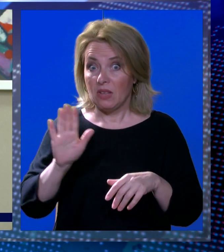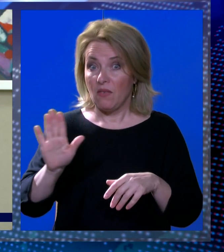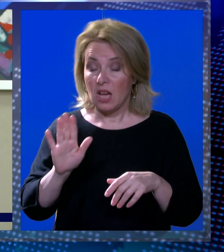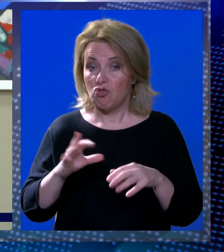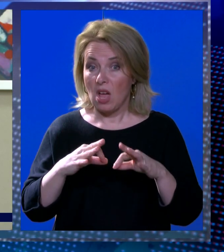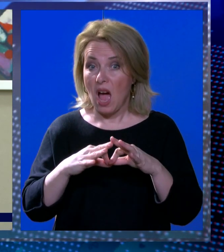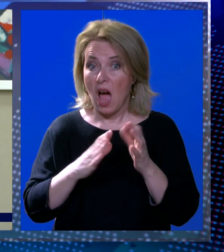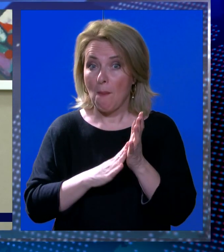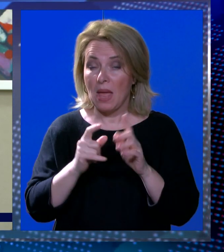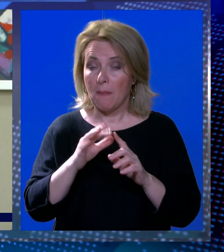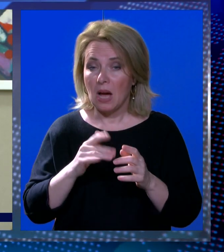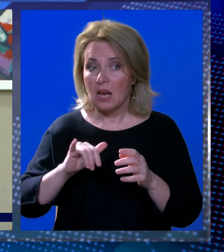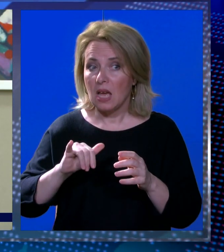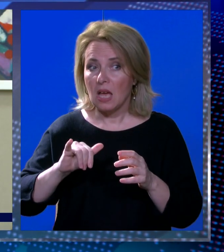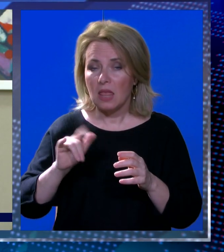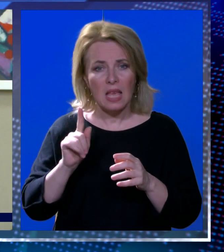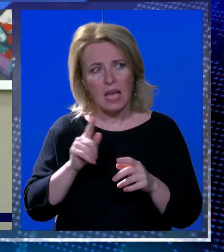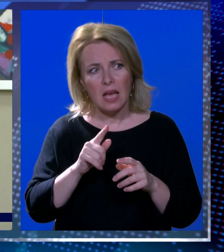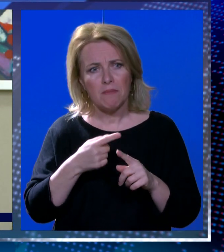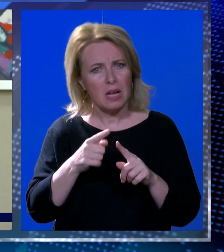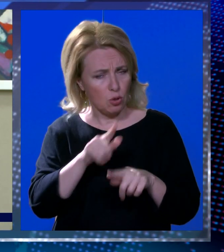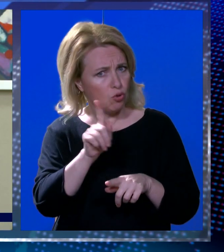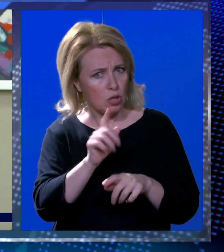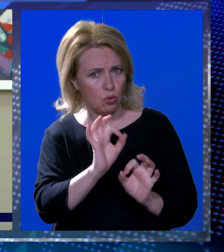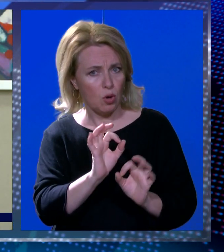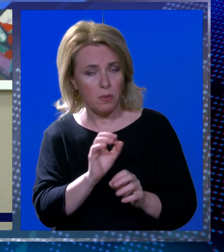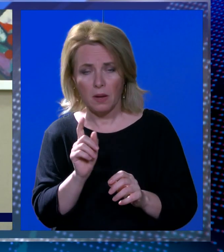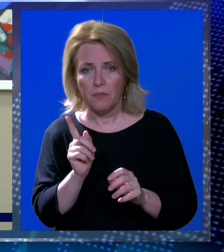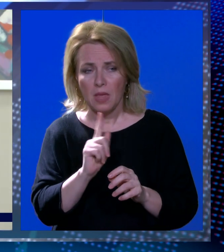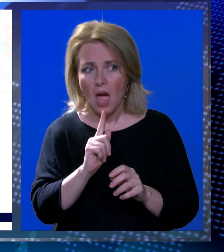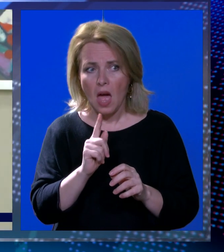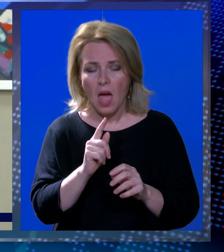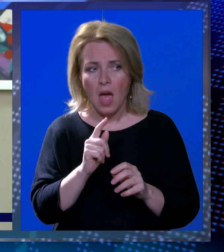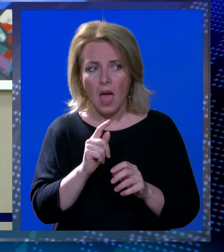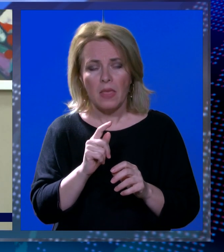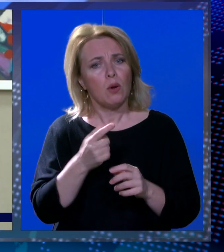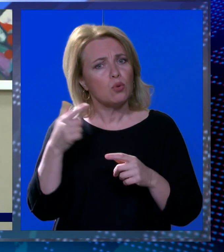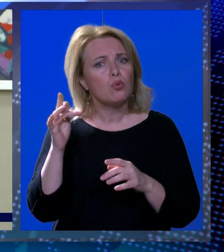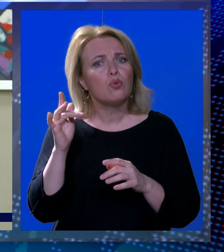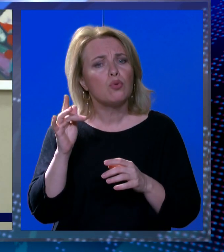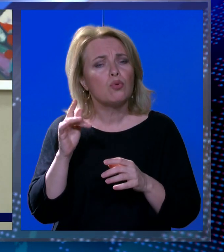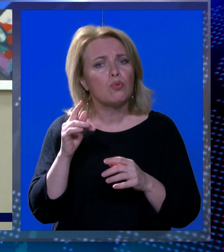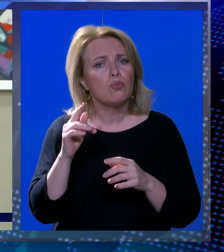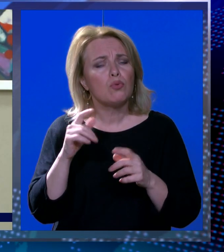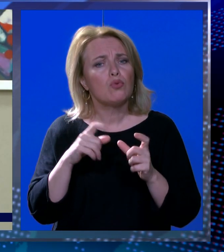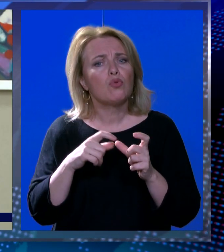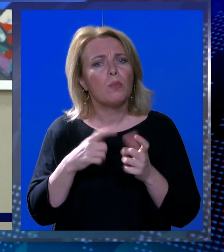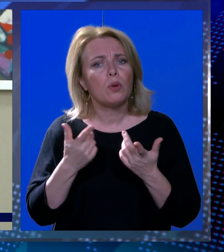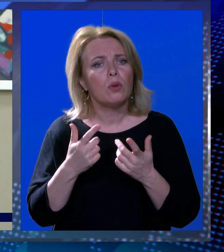amandmane, ne zato što nisu dobri, već suprotno. Ajmo reći da ja prihvatim vaše